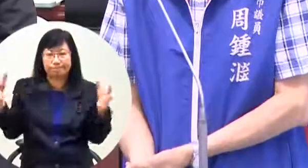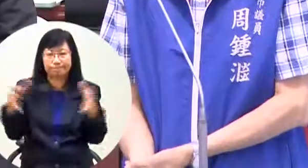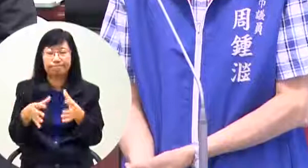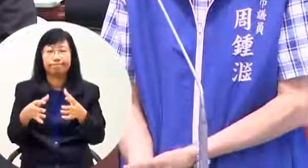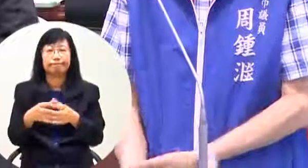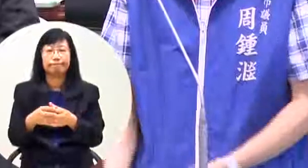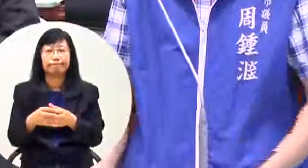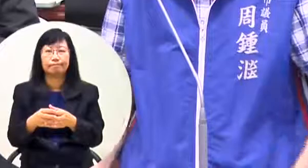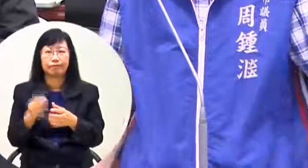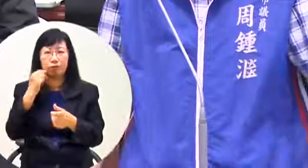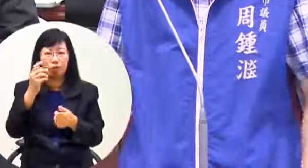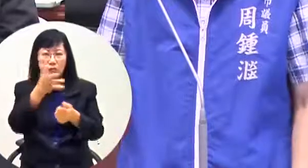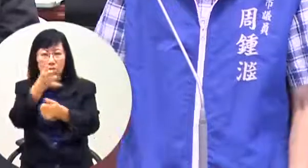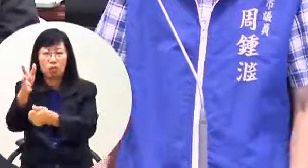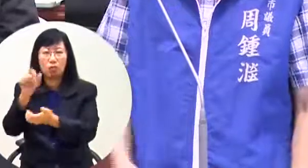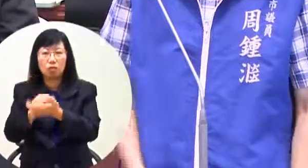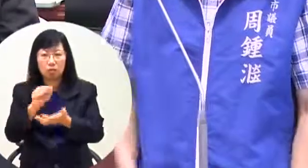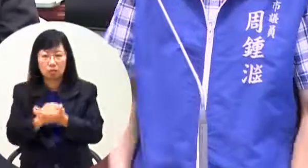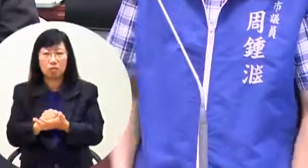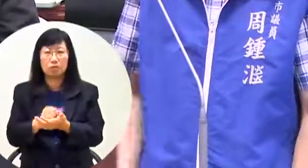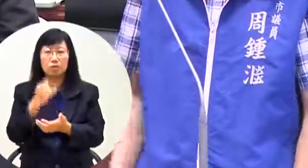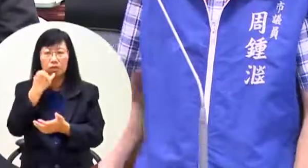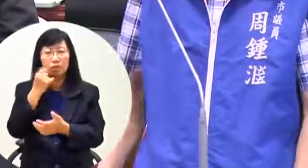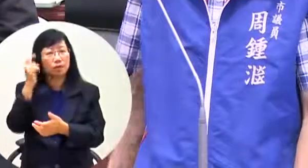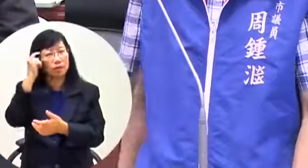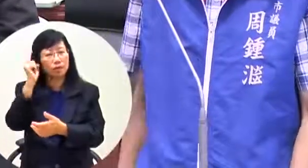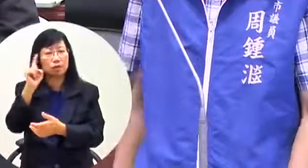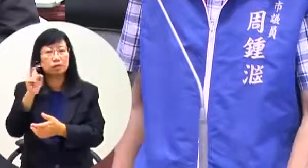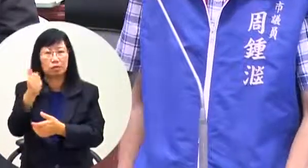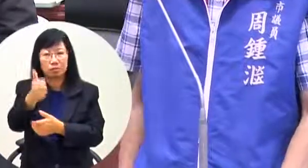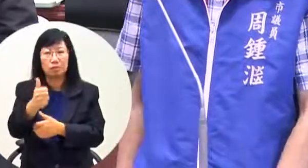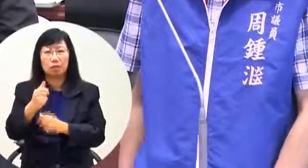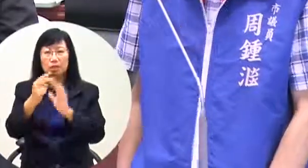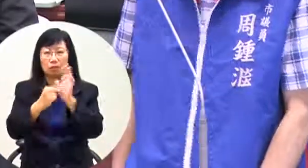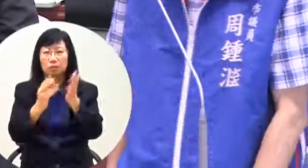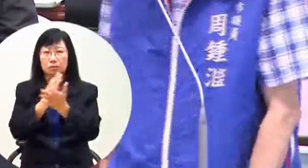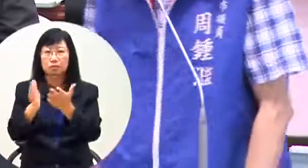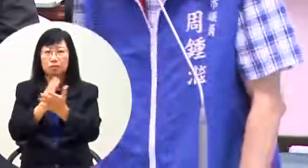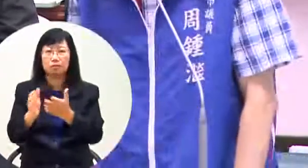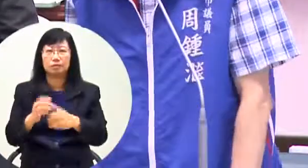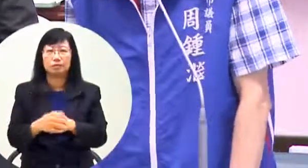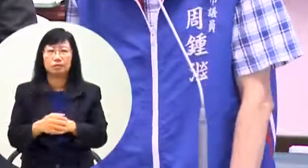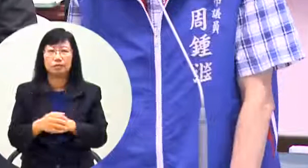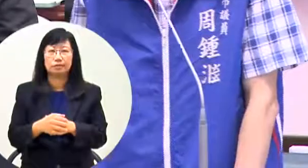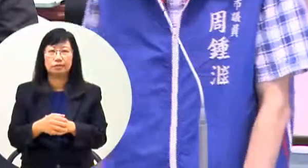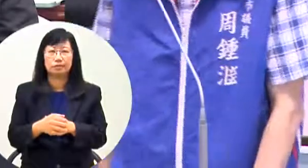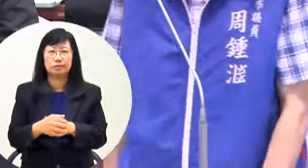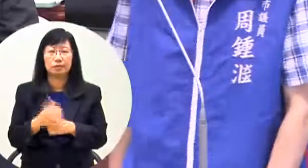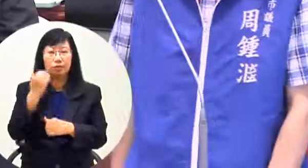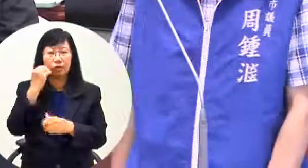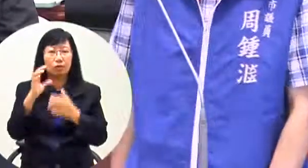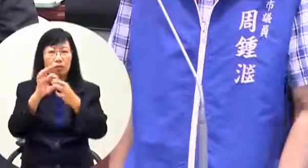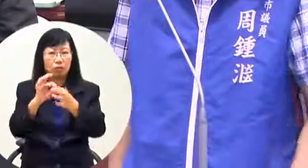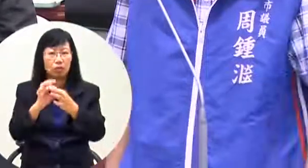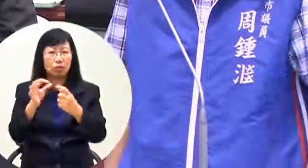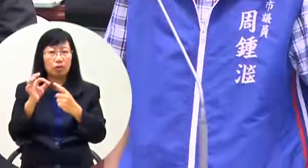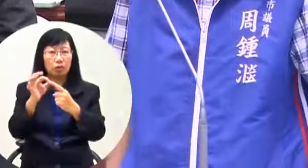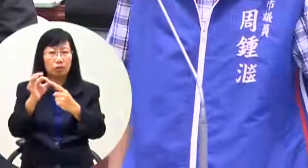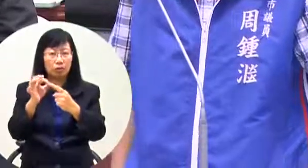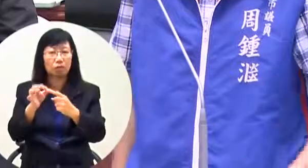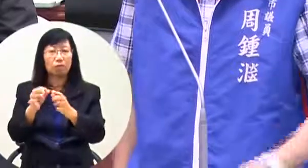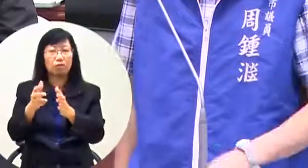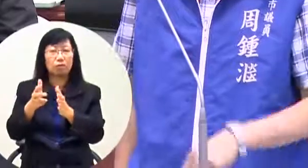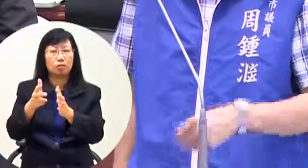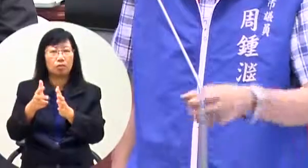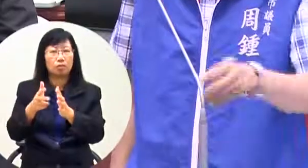一个解决啦。那我也不认为说这一个在大众运输某种程度的专用路权，这对城市一